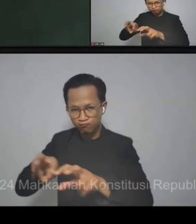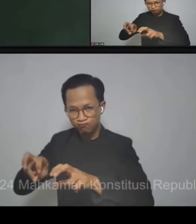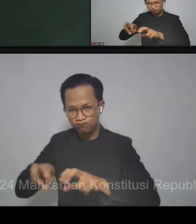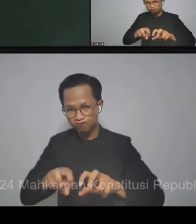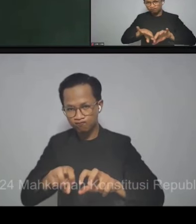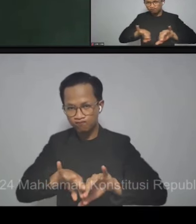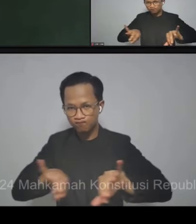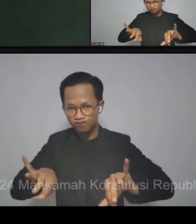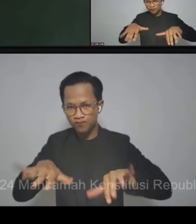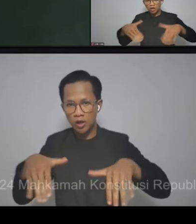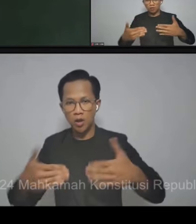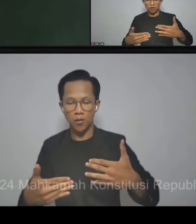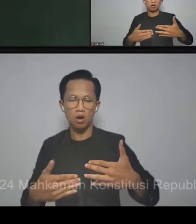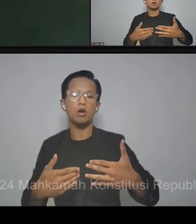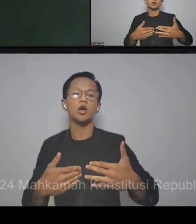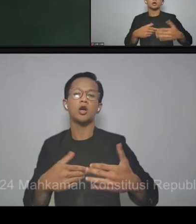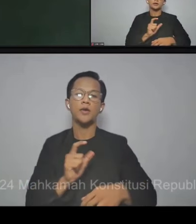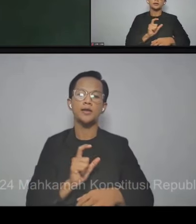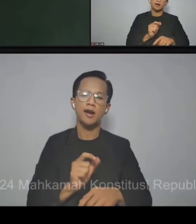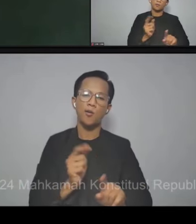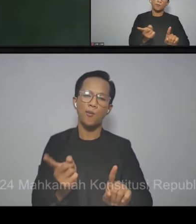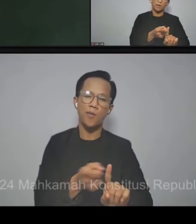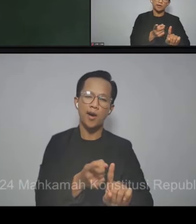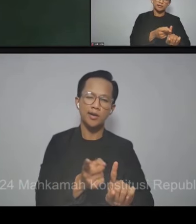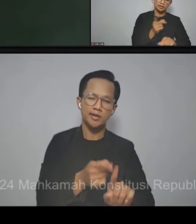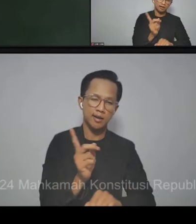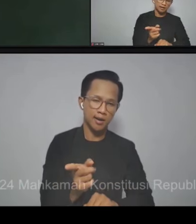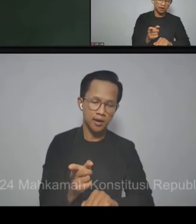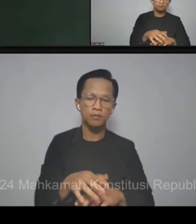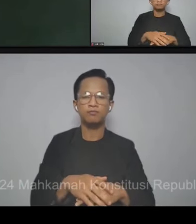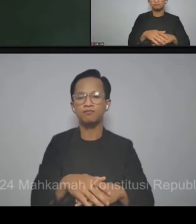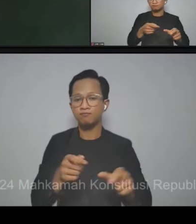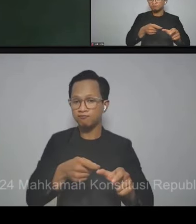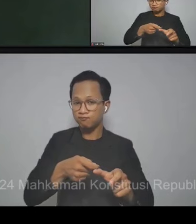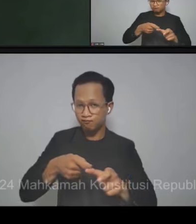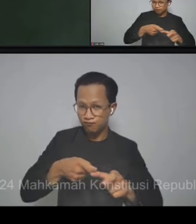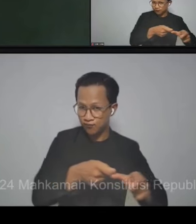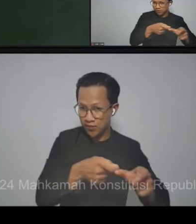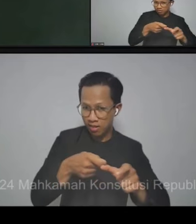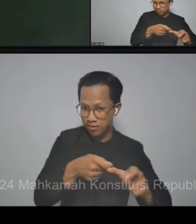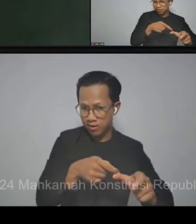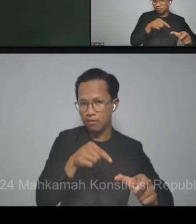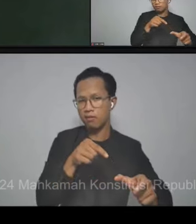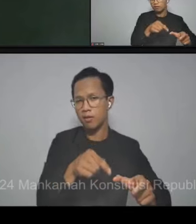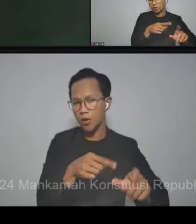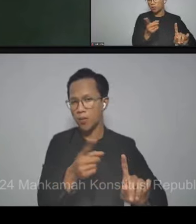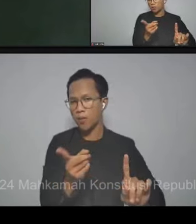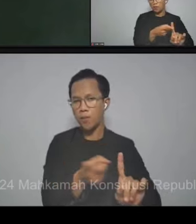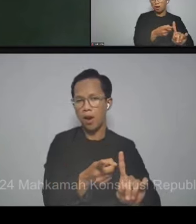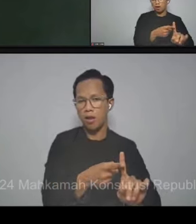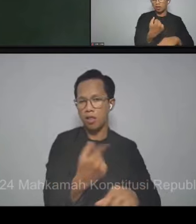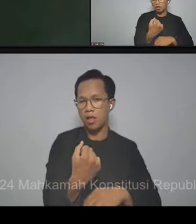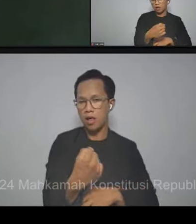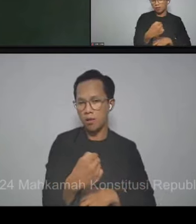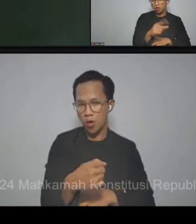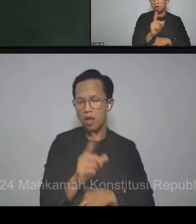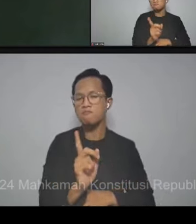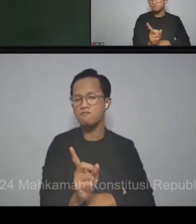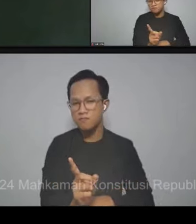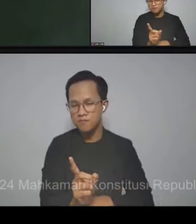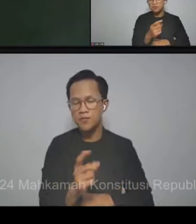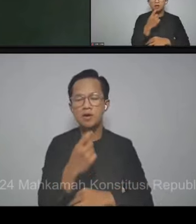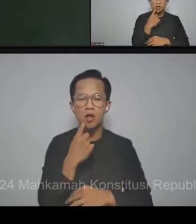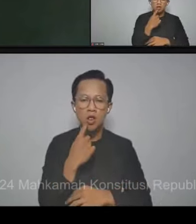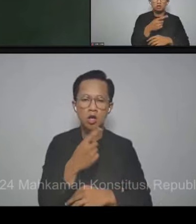upaya paksa di mana dalam proses penyelidikan tidak tidak di perbolehkan adanya ruang terjadinya upaya paksa karena hal demikian sudah berkaitan dengan tindakan